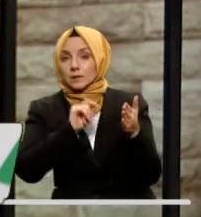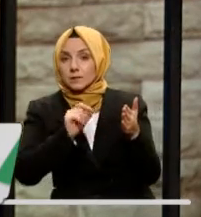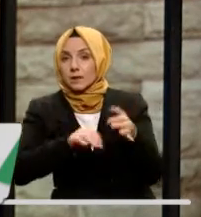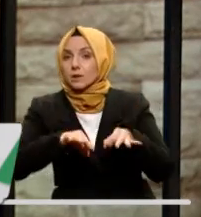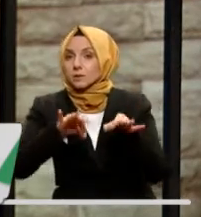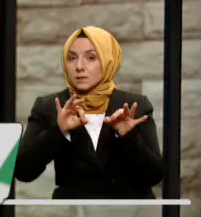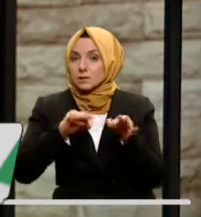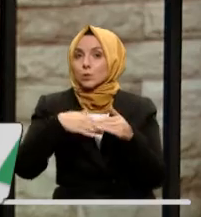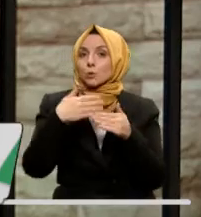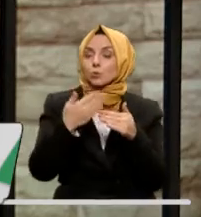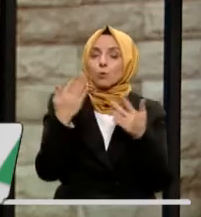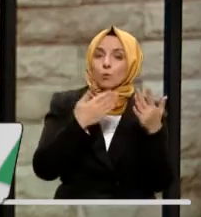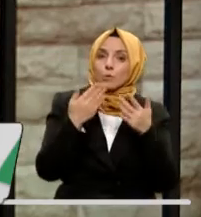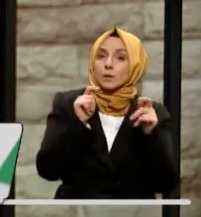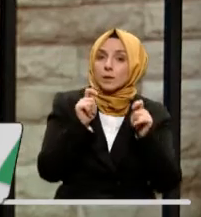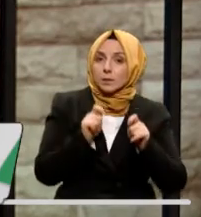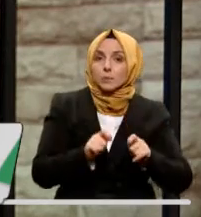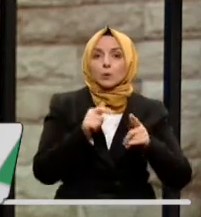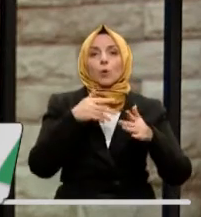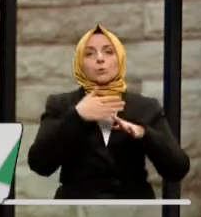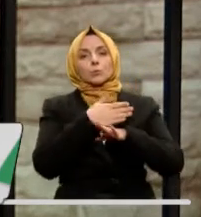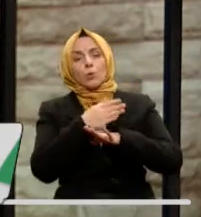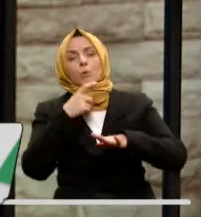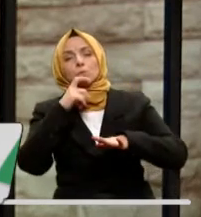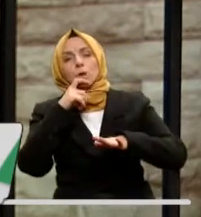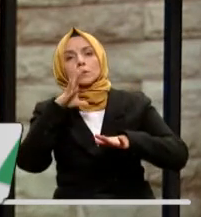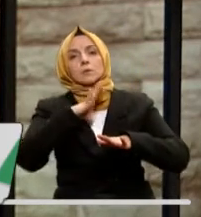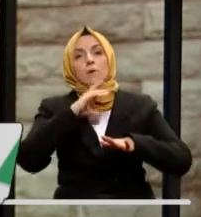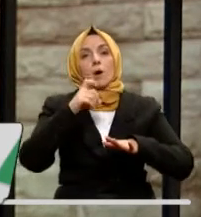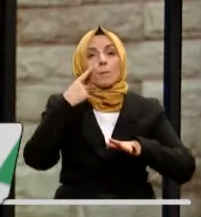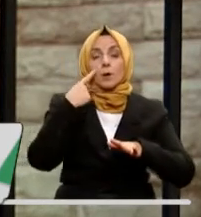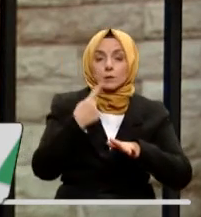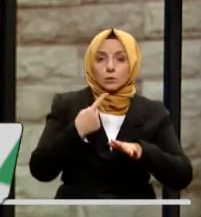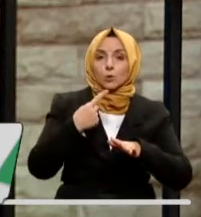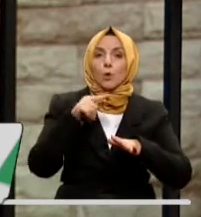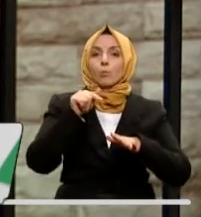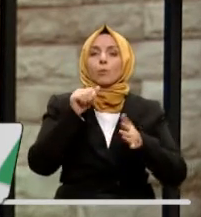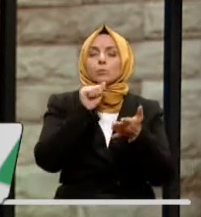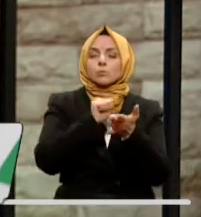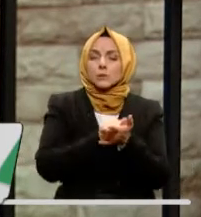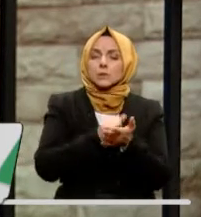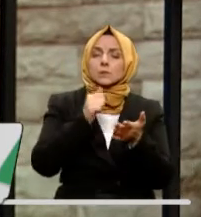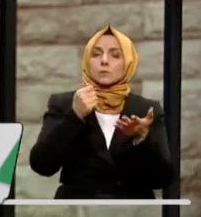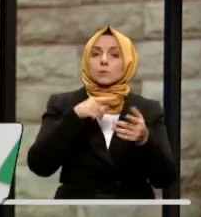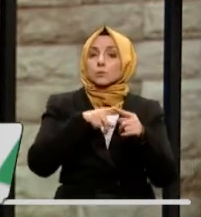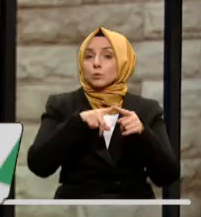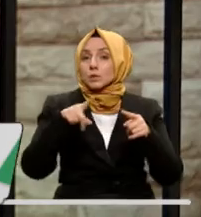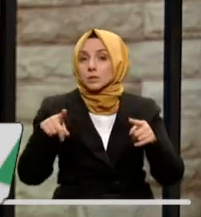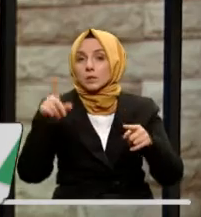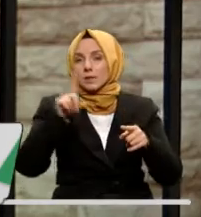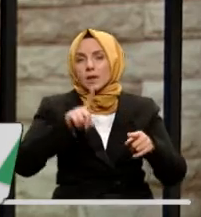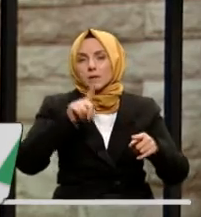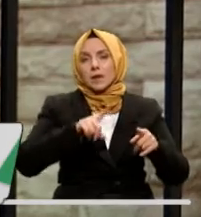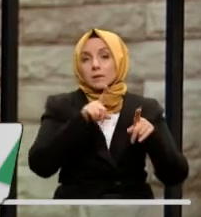hazırlanıyor son okumaları yapılıyor gözden geçiriliyor matbaa aşamasında her aşaması tek tek Takip ediliyor